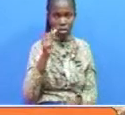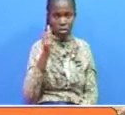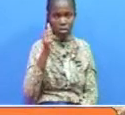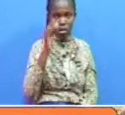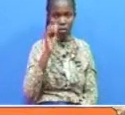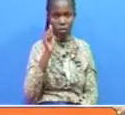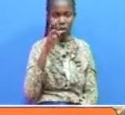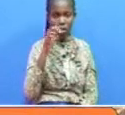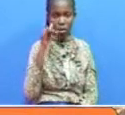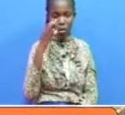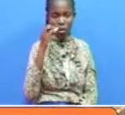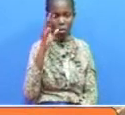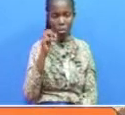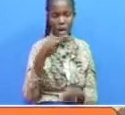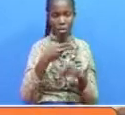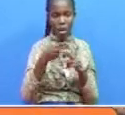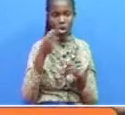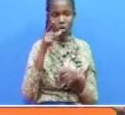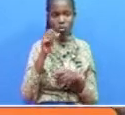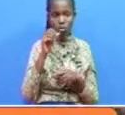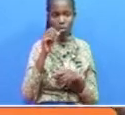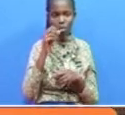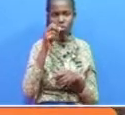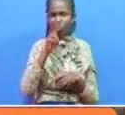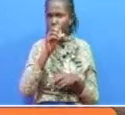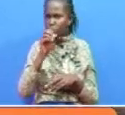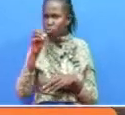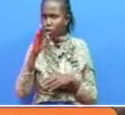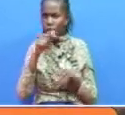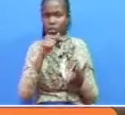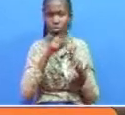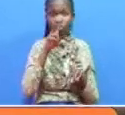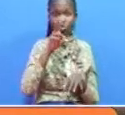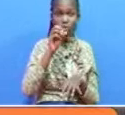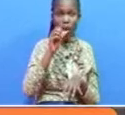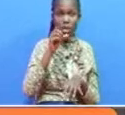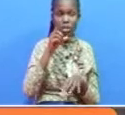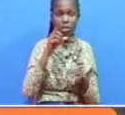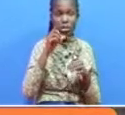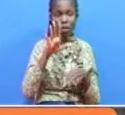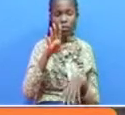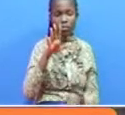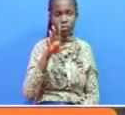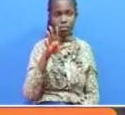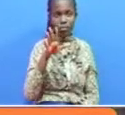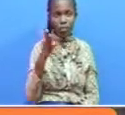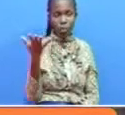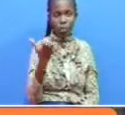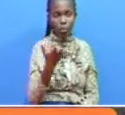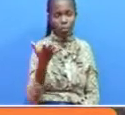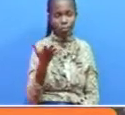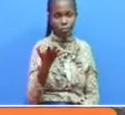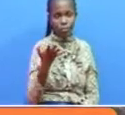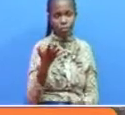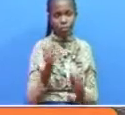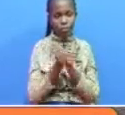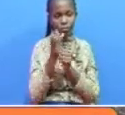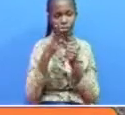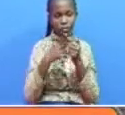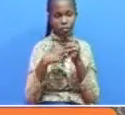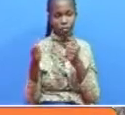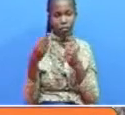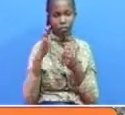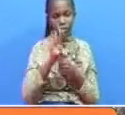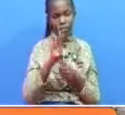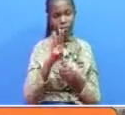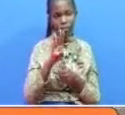Safaricom. Kuma mwakani wangilile na itatu, gina mwakani wangilile na kumina itano, valaku imatuku ikumina mwanza